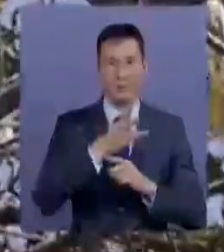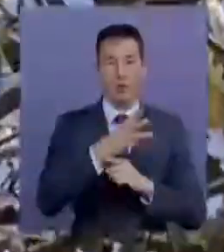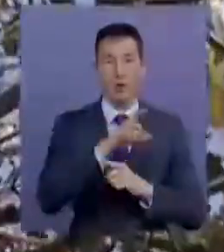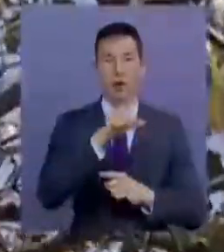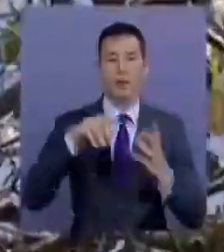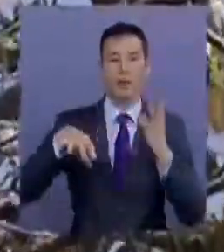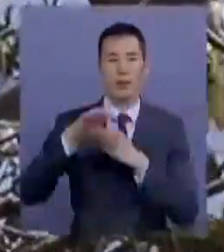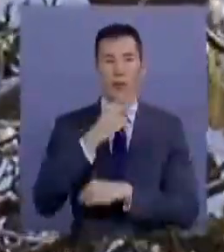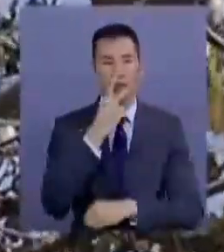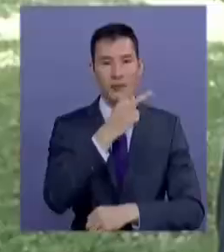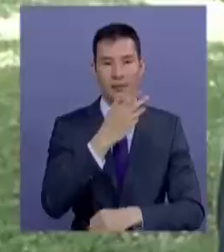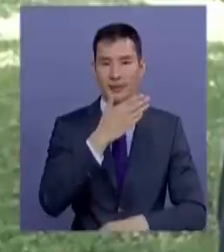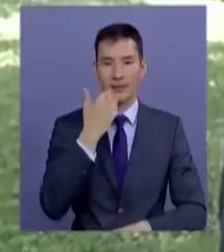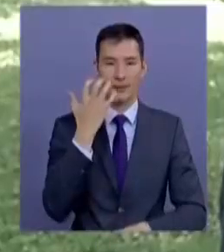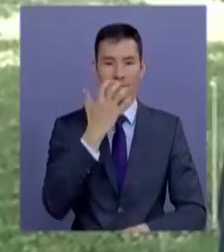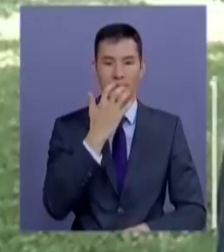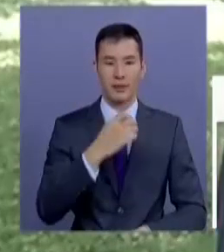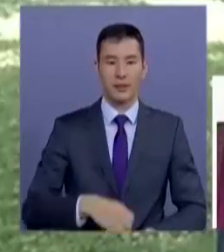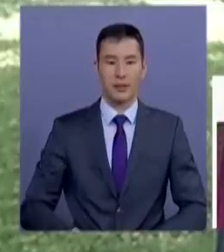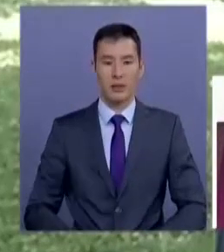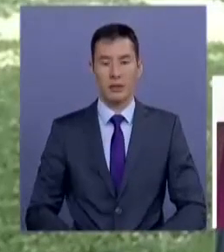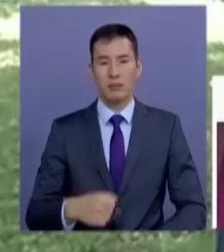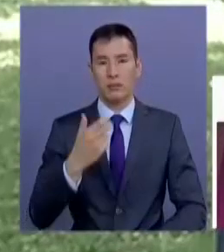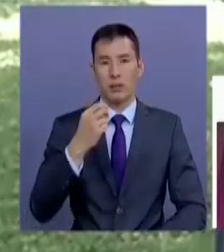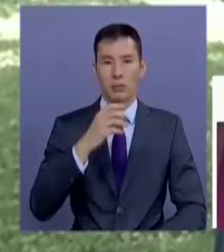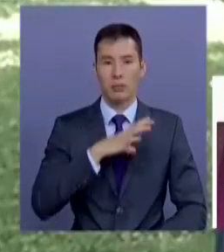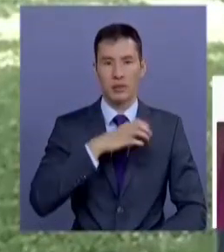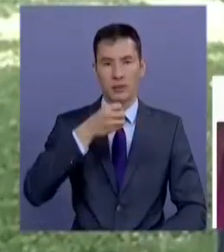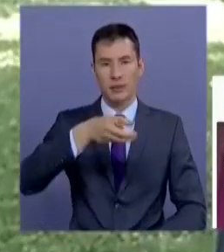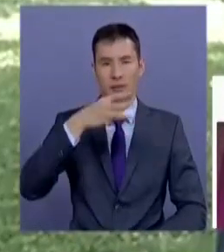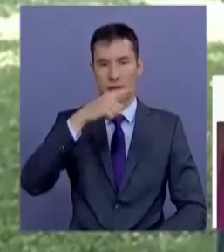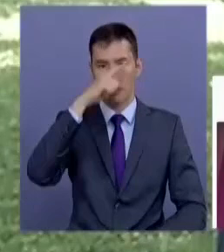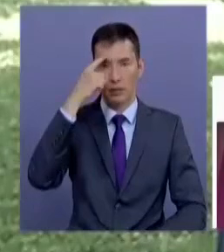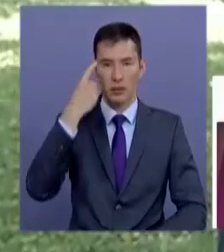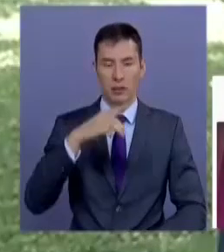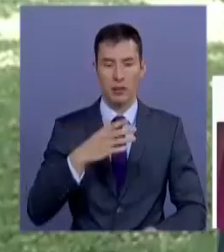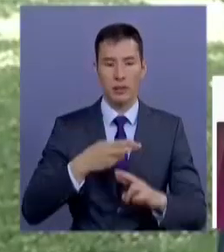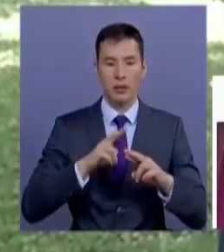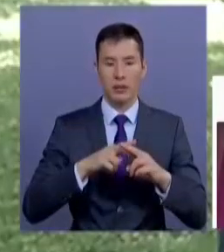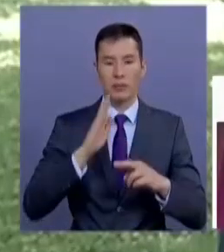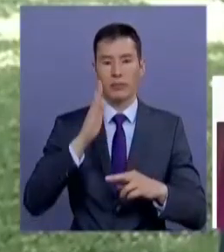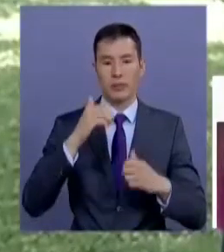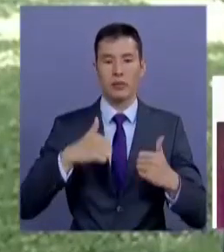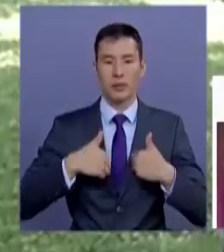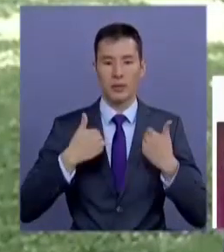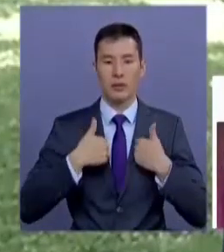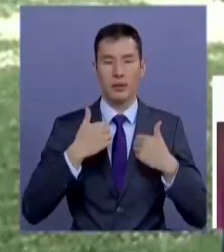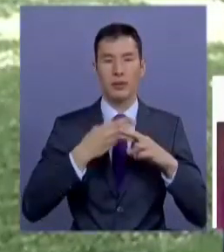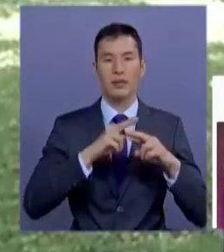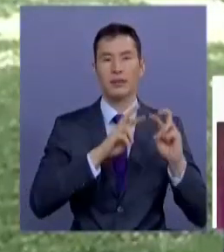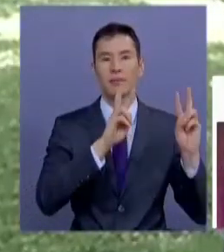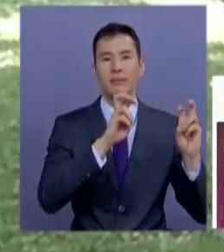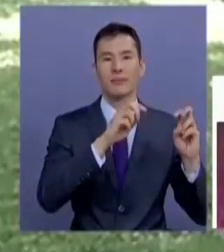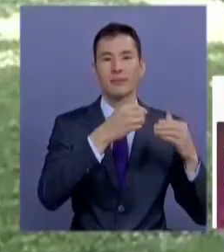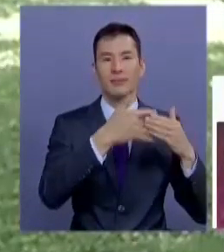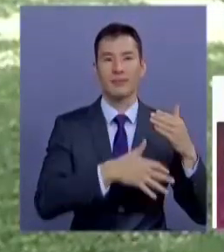жұмыстарды көрмейді мыс. Жара бола. Күн ыстық болды. Ондай жағдайларды реттеуге тырысамыз. Аталған саябақтарды қадағалауға